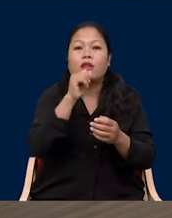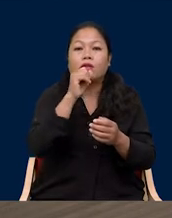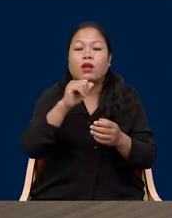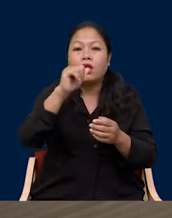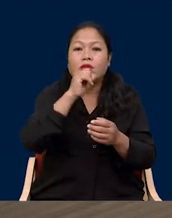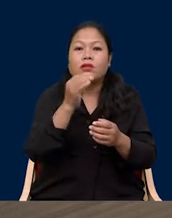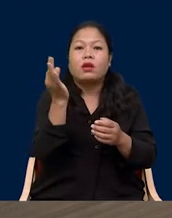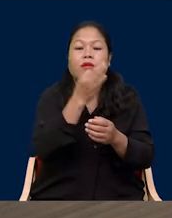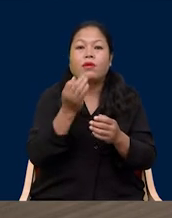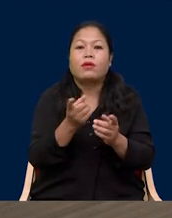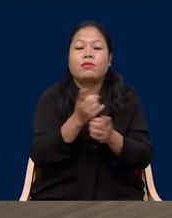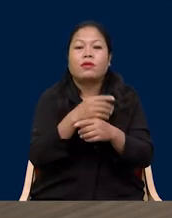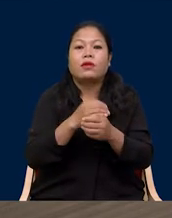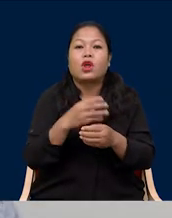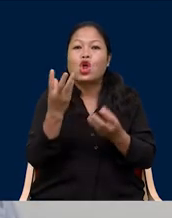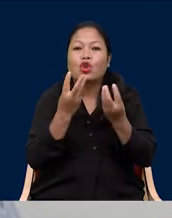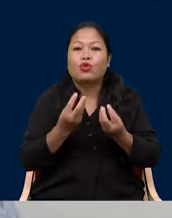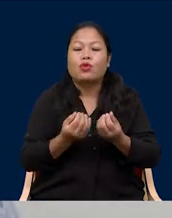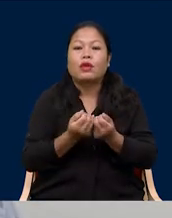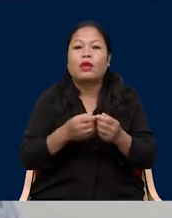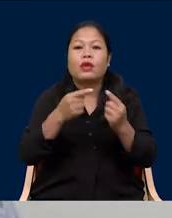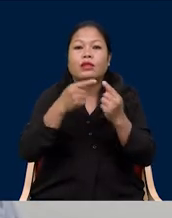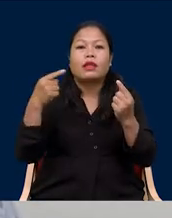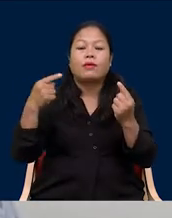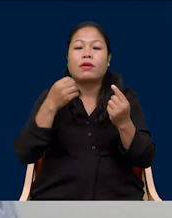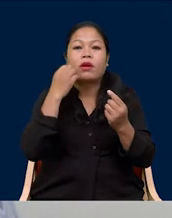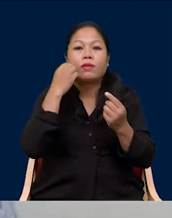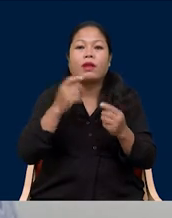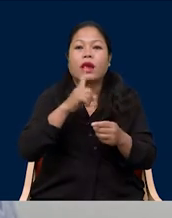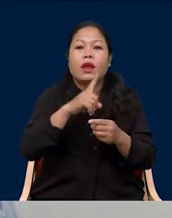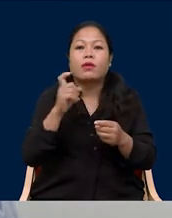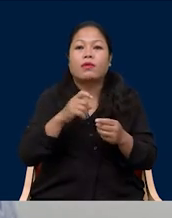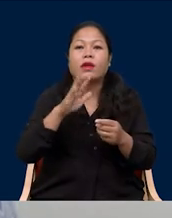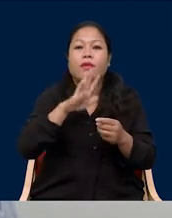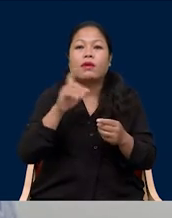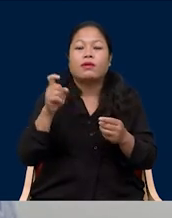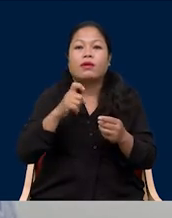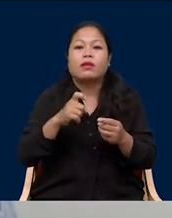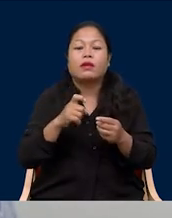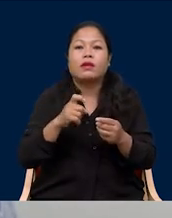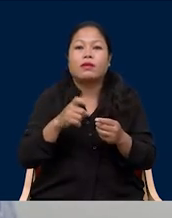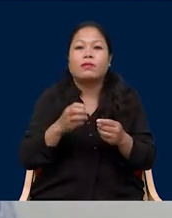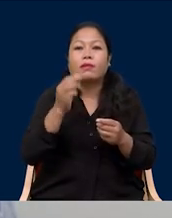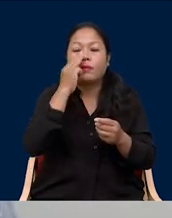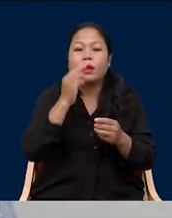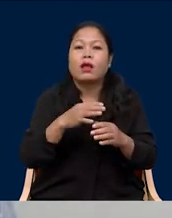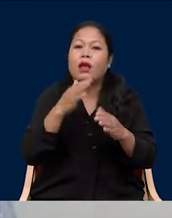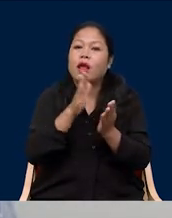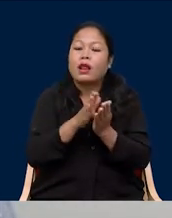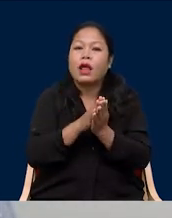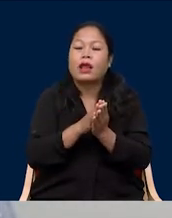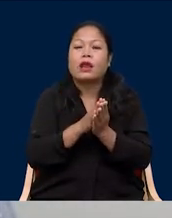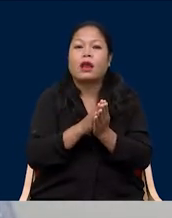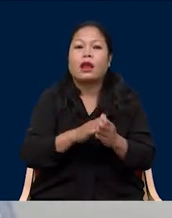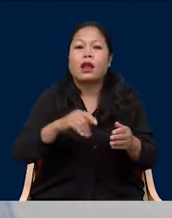आउँछन्, अनुकूलन र न्यूनीकरणका कुराहरू। न्यूनीकरण भनेको तापक्रमलाई चाहिँ 1.5 डिग्री सेन्टिग्रेडमा सेन्टिग्रेडमा